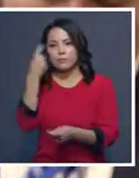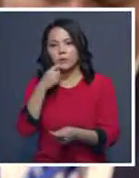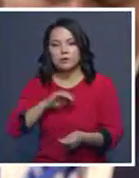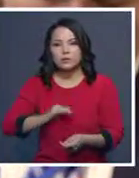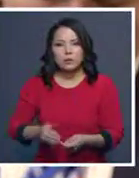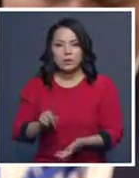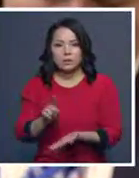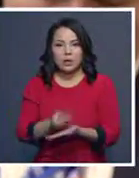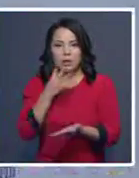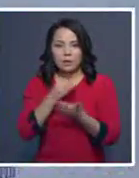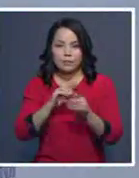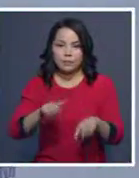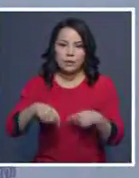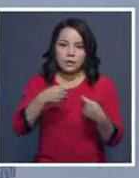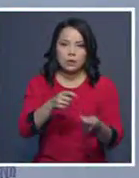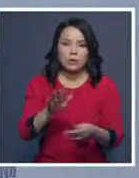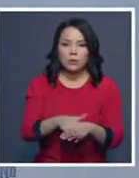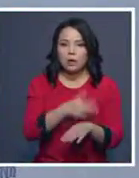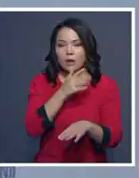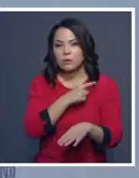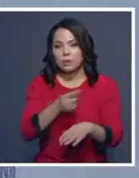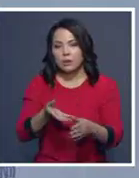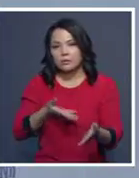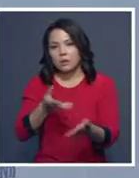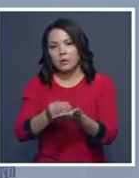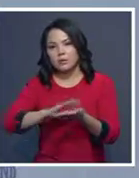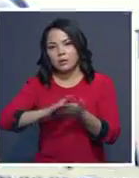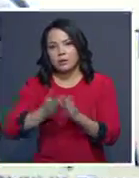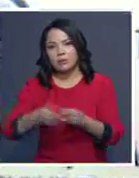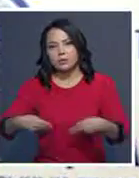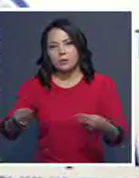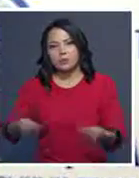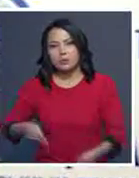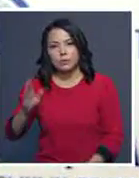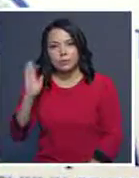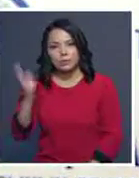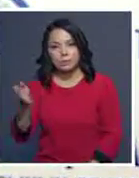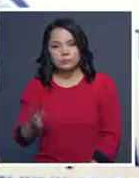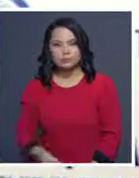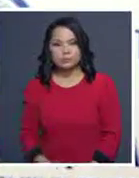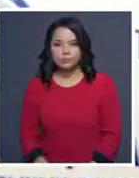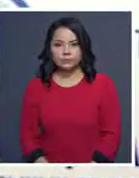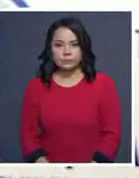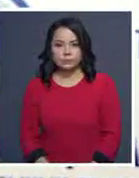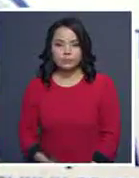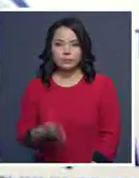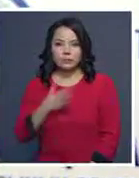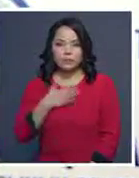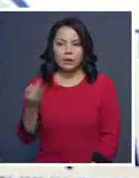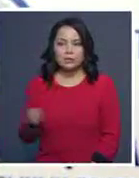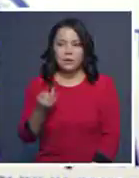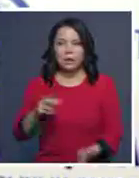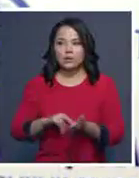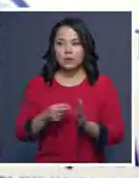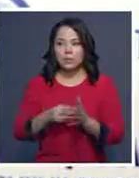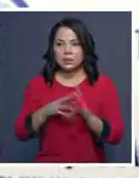ұзақ уақытқа келісімге сәйкес ақысын төлейді. Одним из приоритетных проектов. Бізді қызықтырған